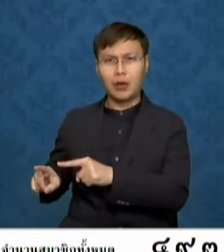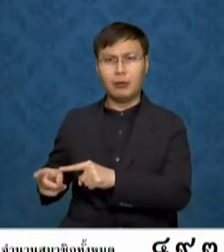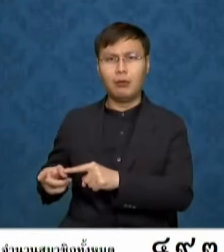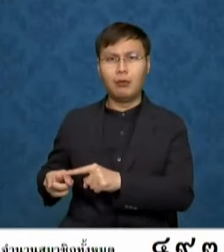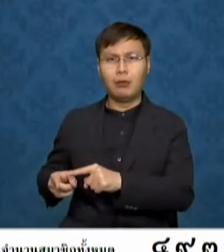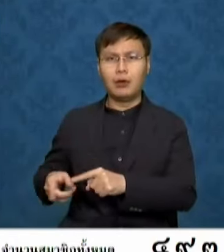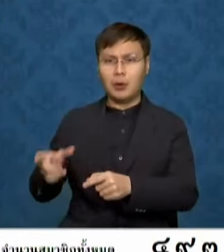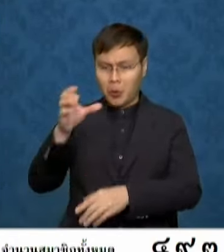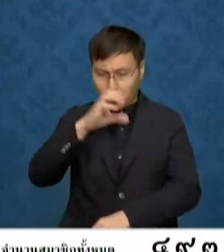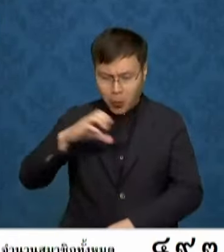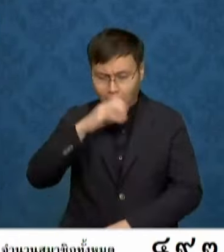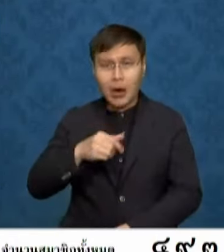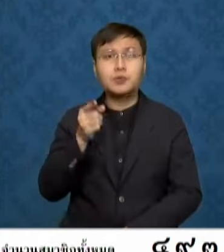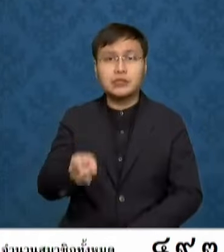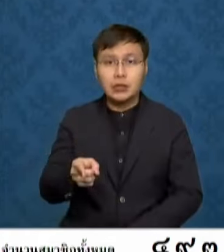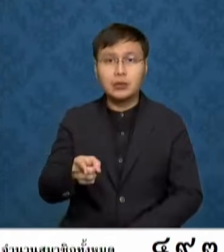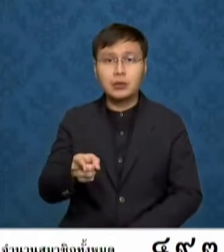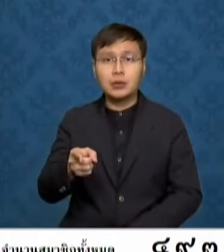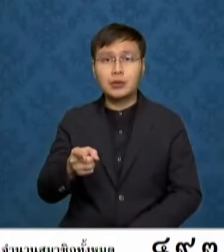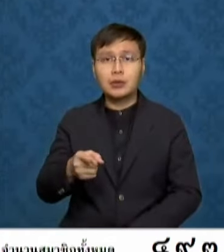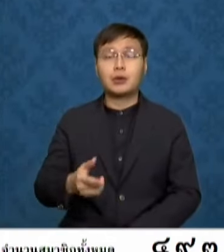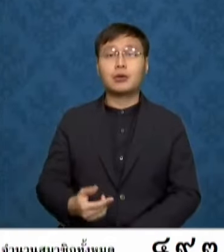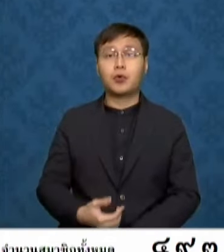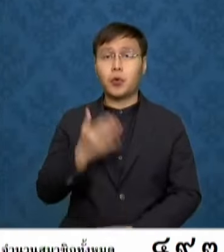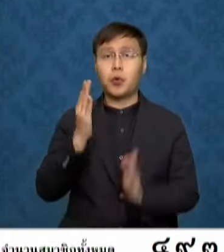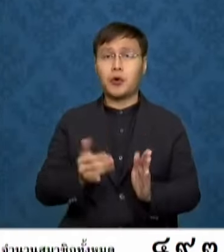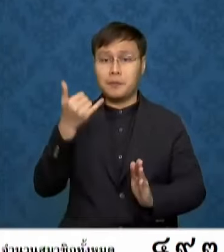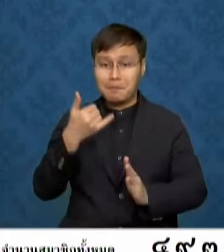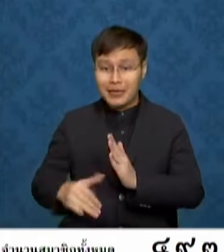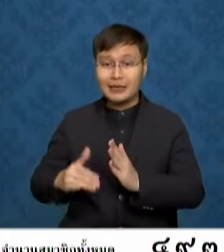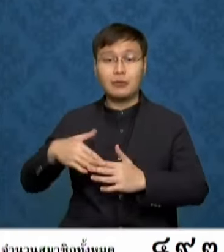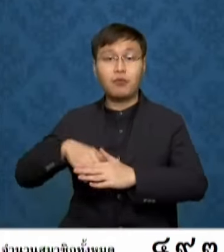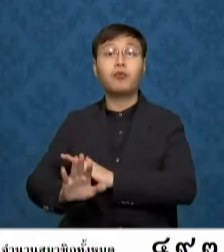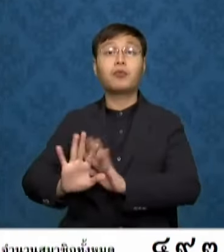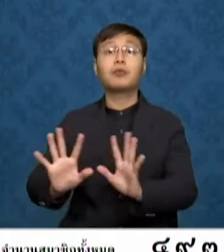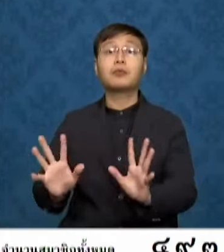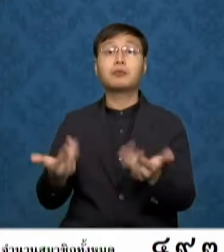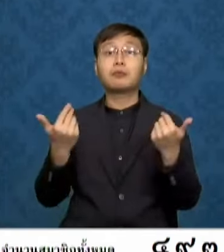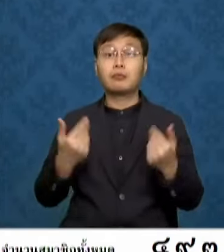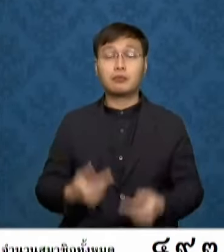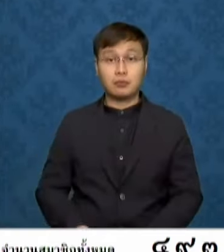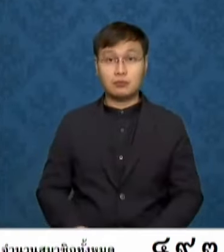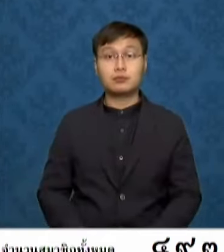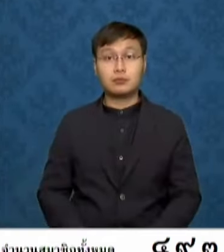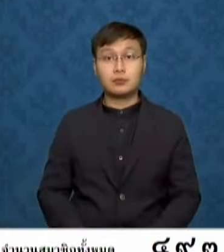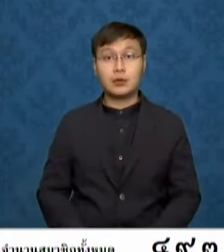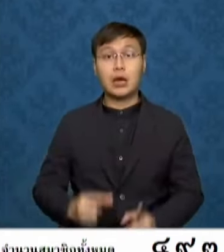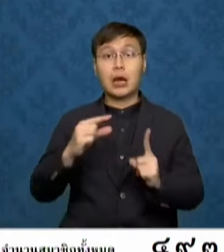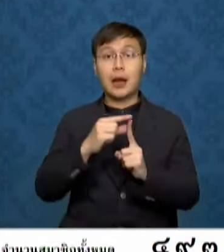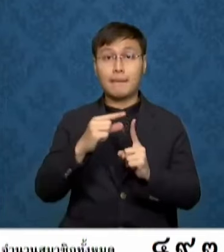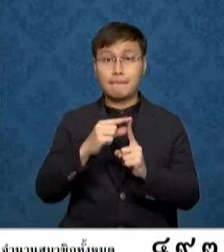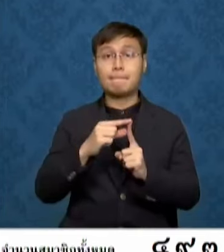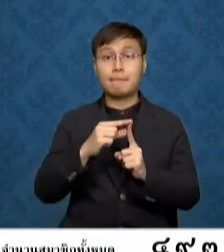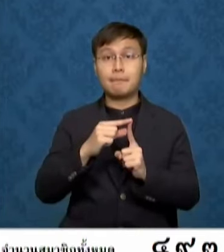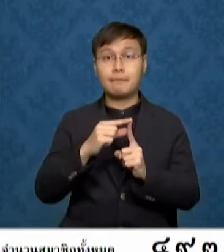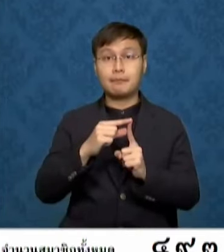จริงวัฒนธรรมพ้นผิดลอยนวลที่นักวิชาการอย่างอาจารย์ธงชัยวินิจกุลให้คำจำกัดความให้นิยามว่าเป็น